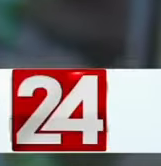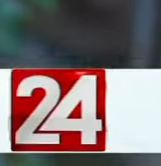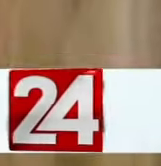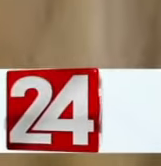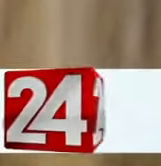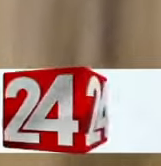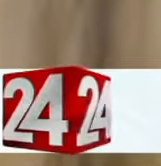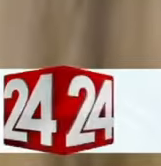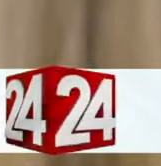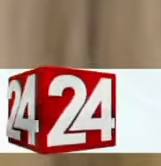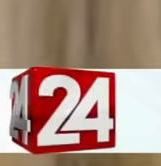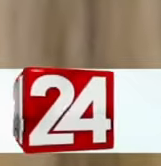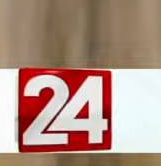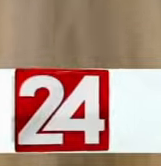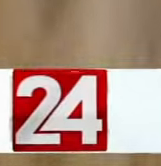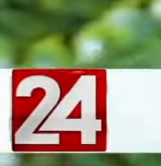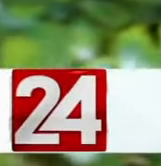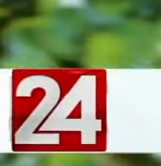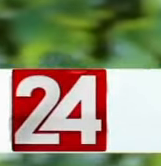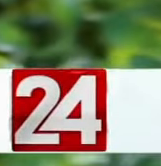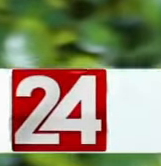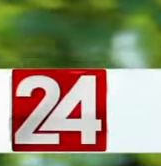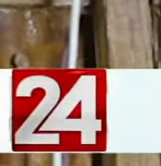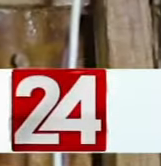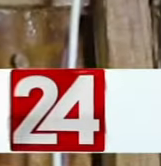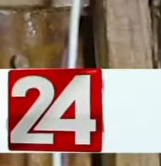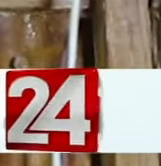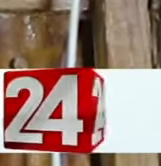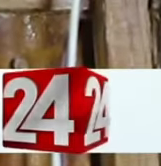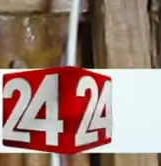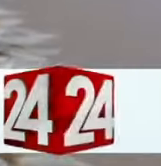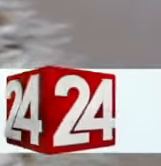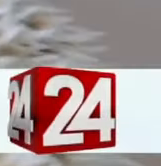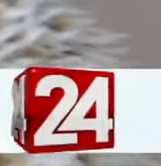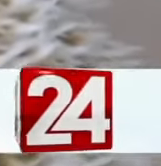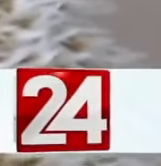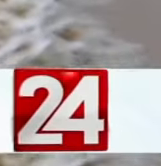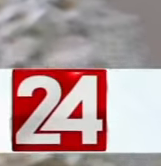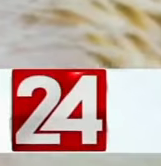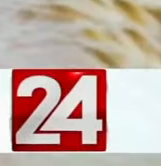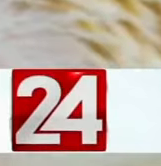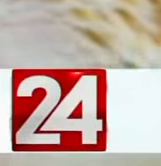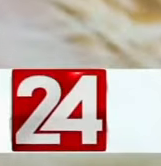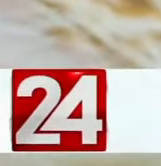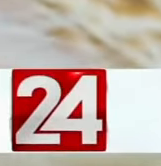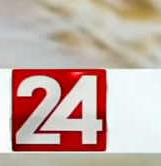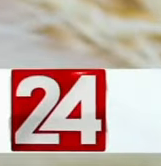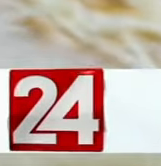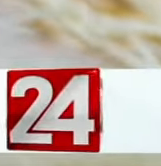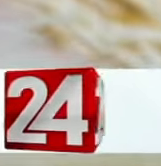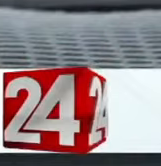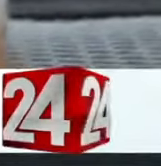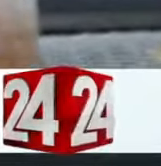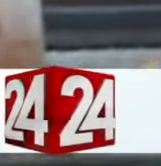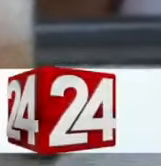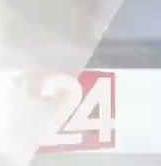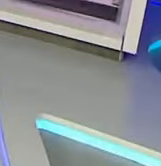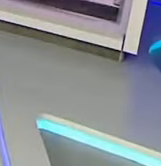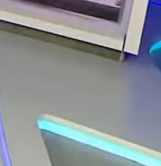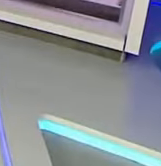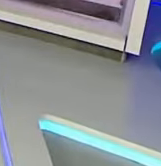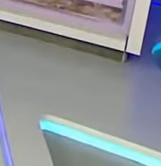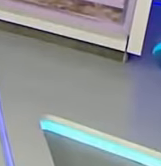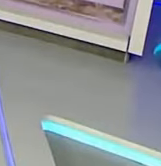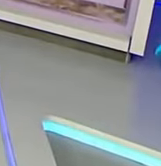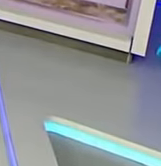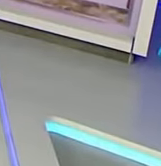Tutukan, mga kapuso, para saan nga ba ang mga tinik-tinik ng mga hedgehog? Kuya Kim, ano na? Dito